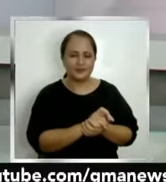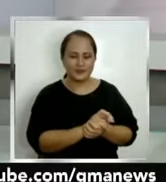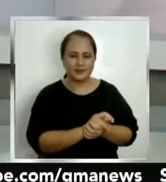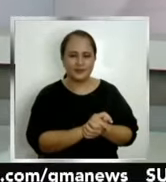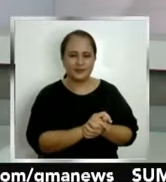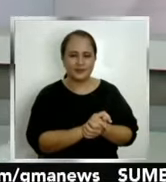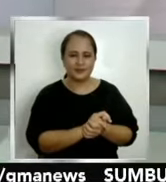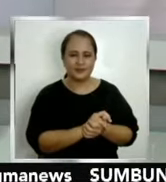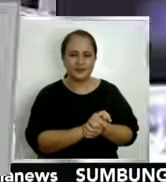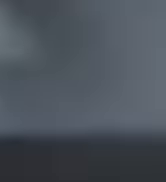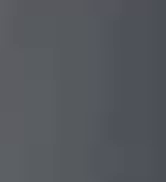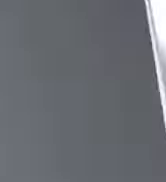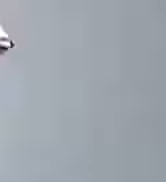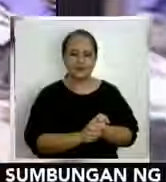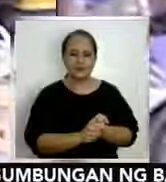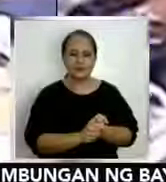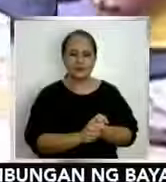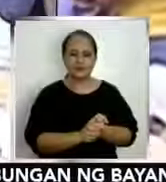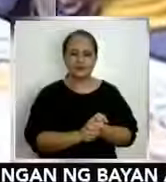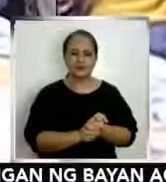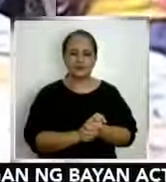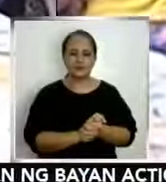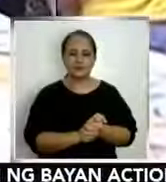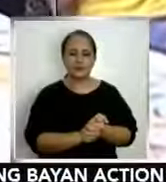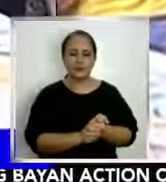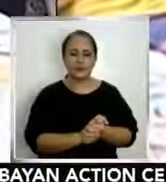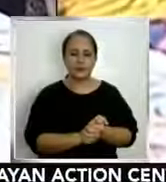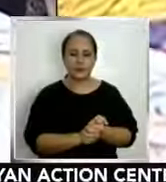Balitang Southern Tagalog.